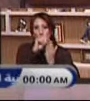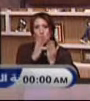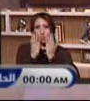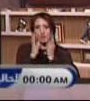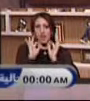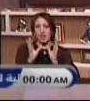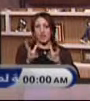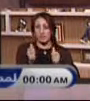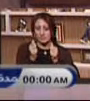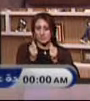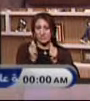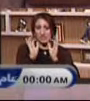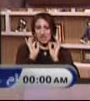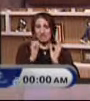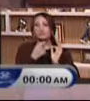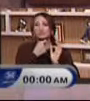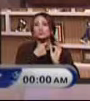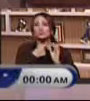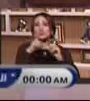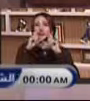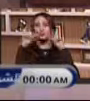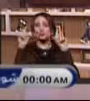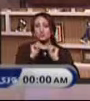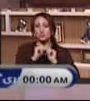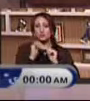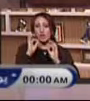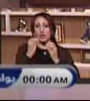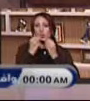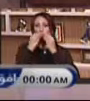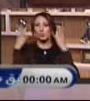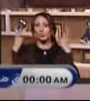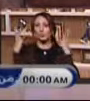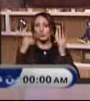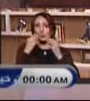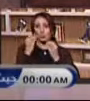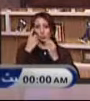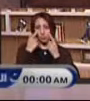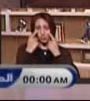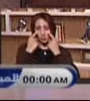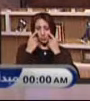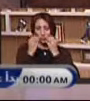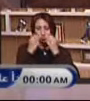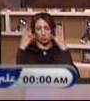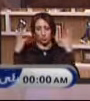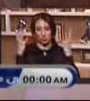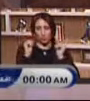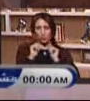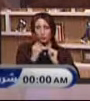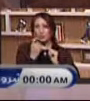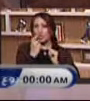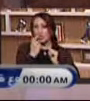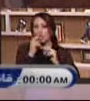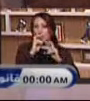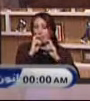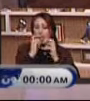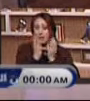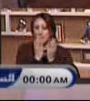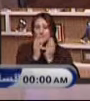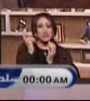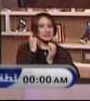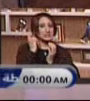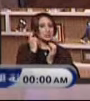المصحف وأقرأ بصوت أعطيت نور لثلاث جوارح العين الناظرة واللسان الذاكر